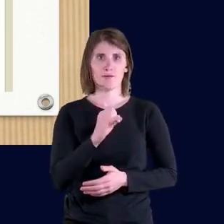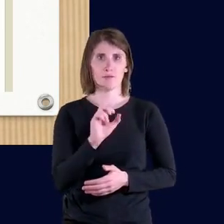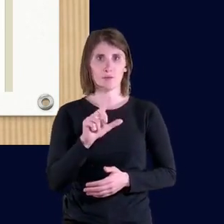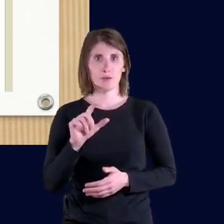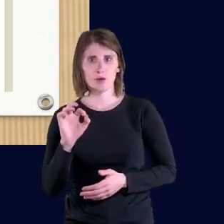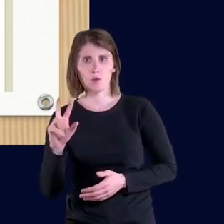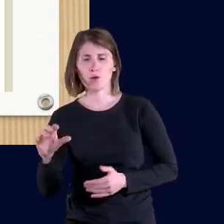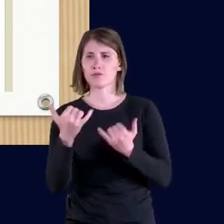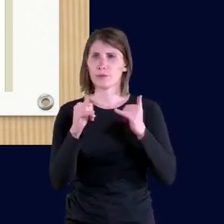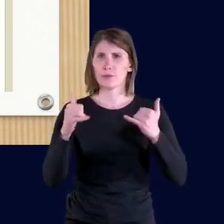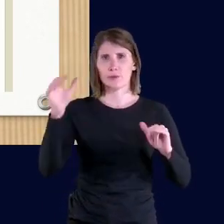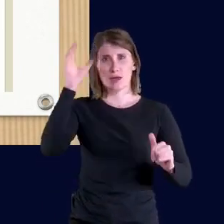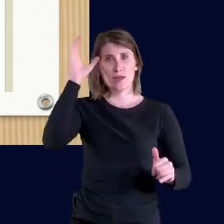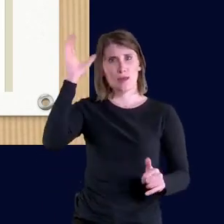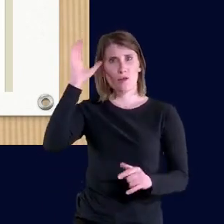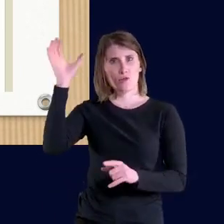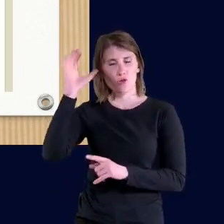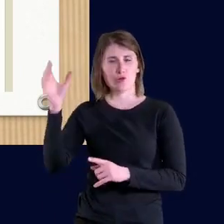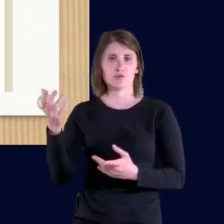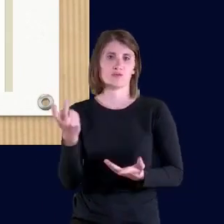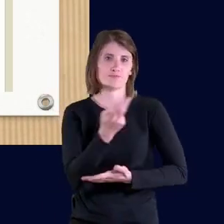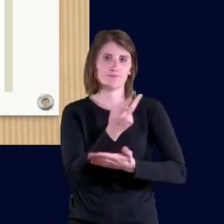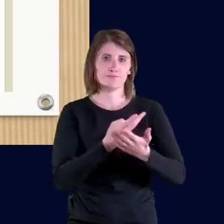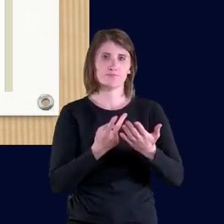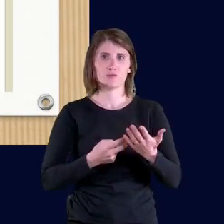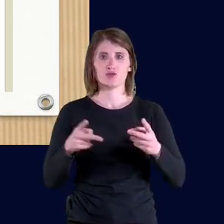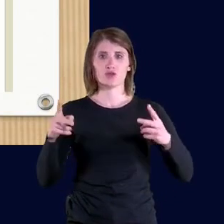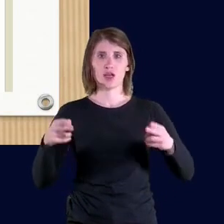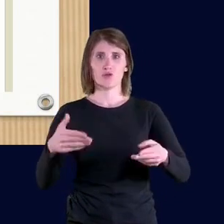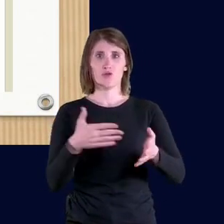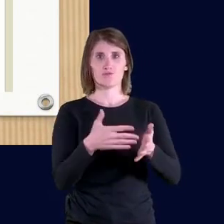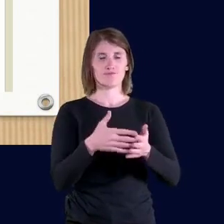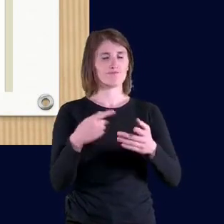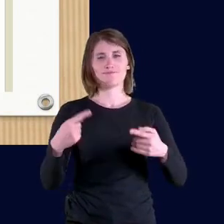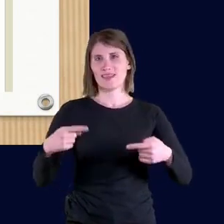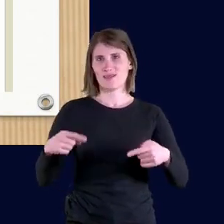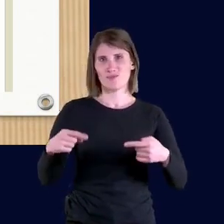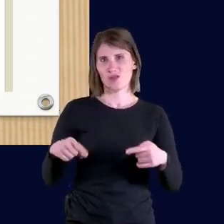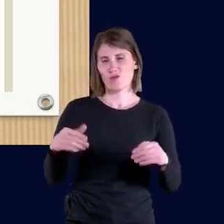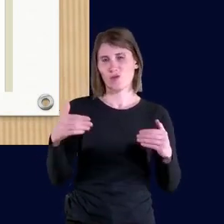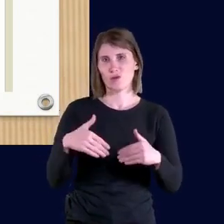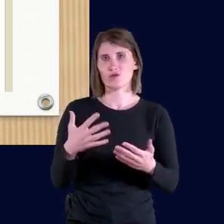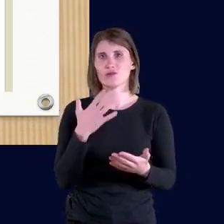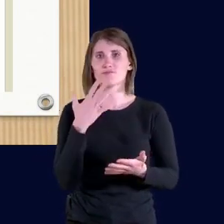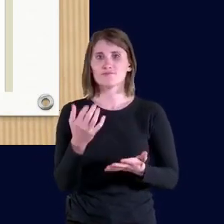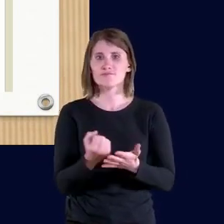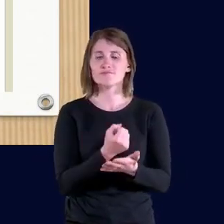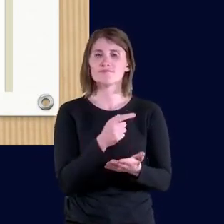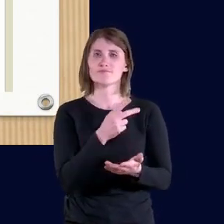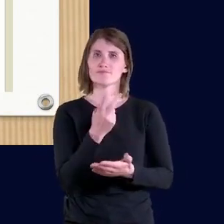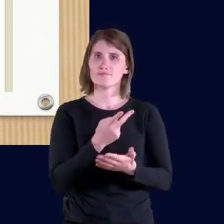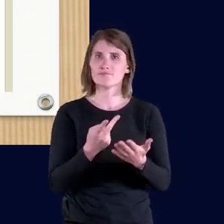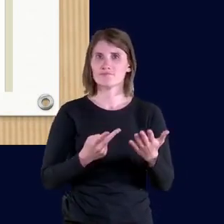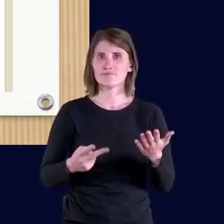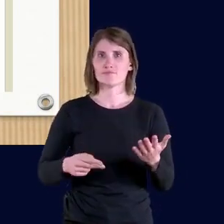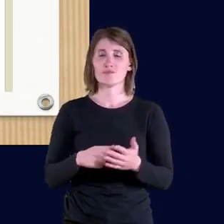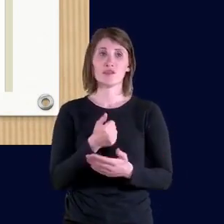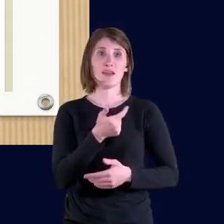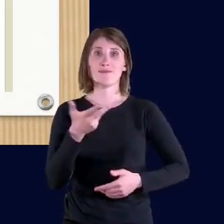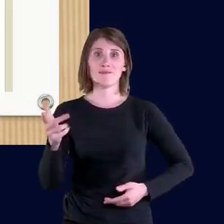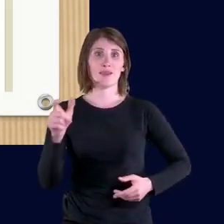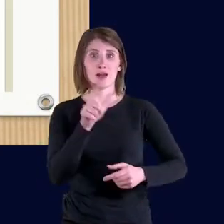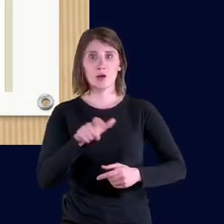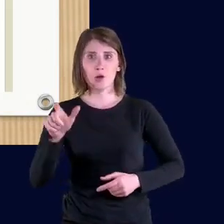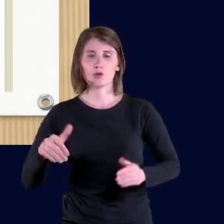zakresie oczywiście zakresie Tutaj mówimy czasowo więc można było to sobie wykorzystać w międzyczasie wiele